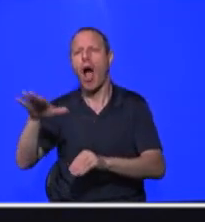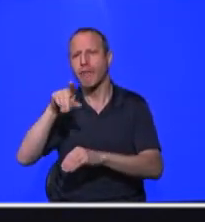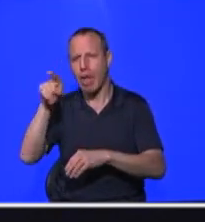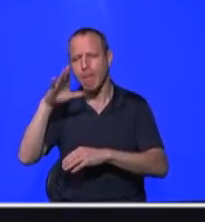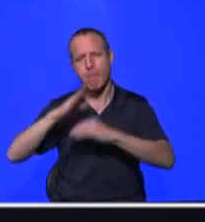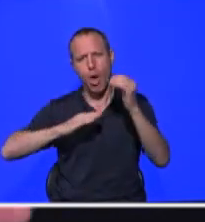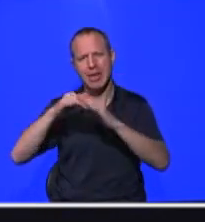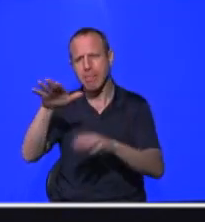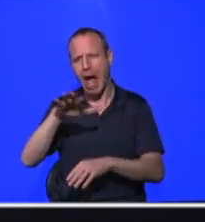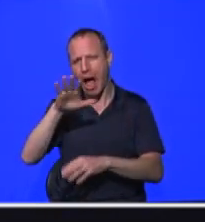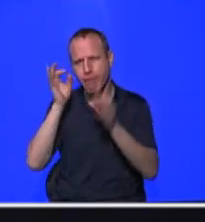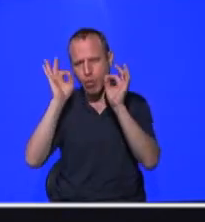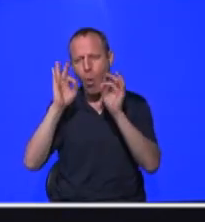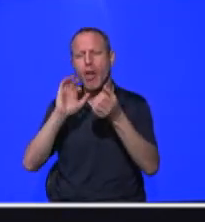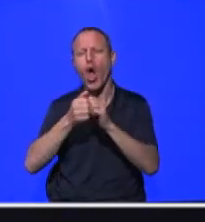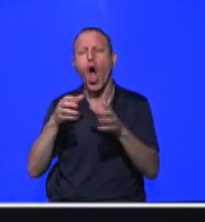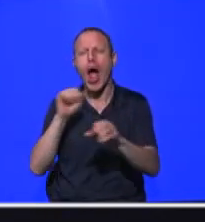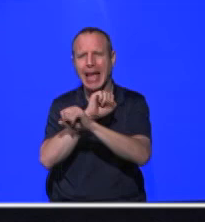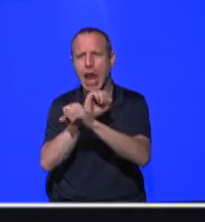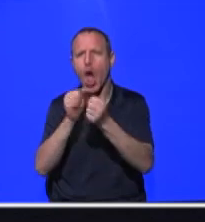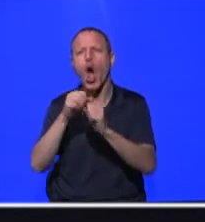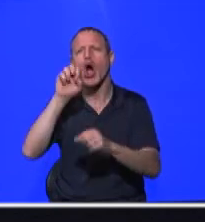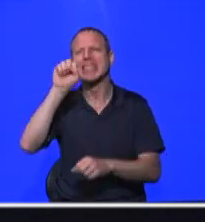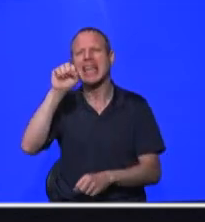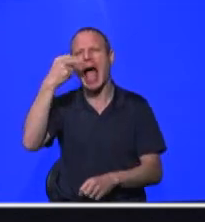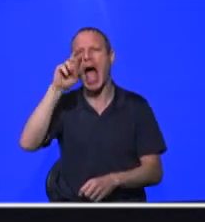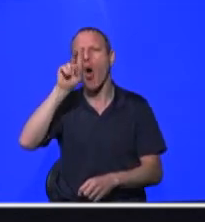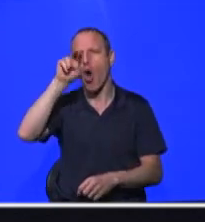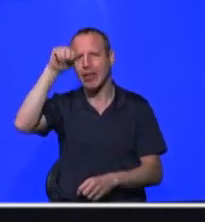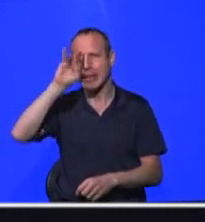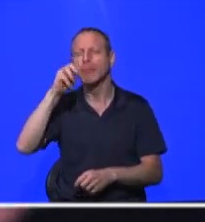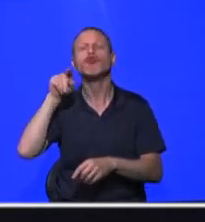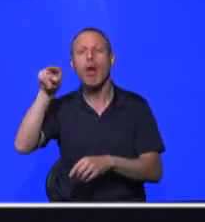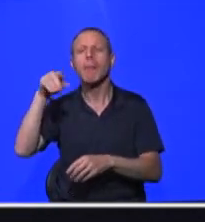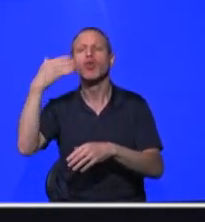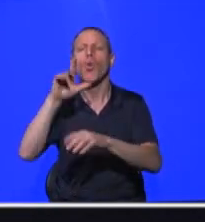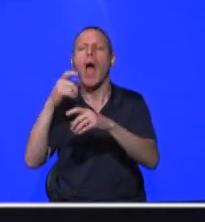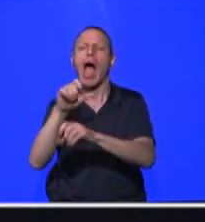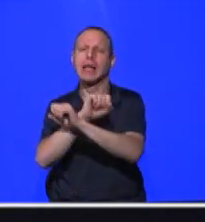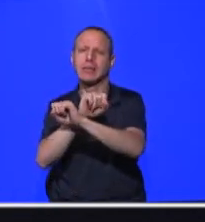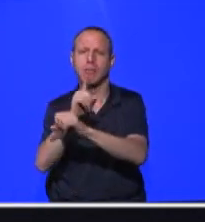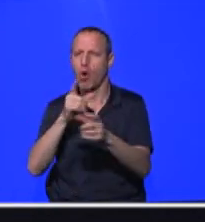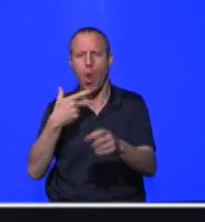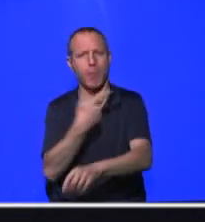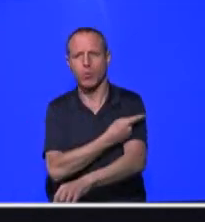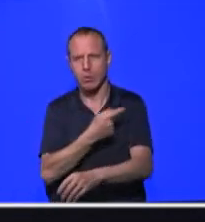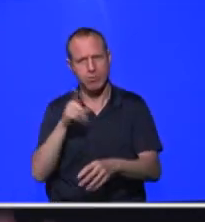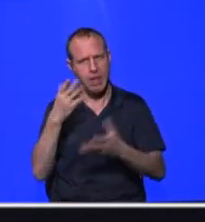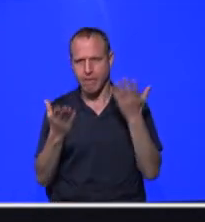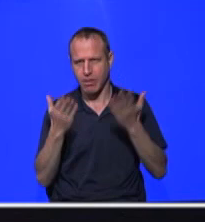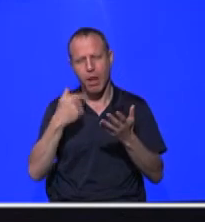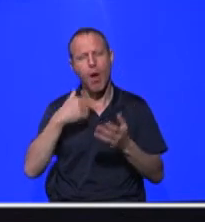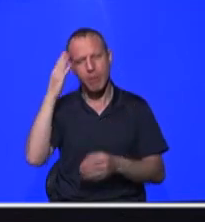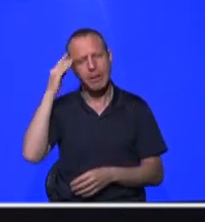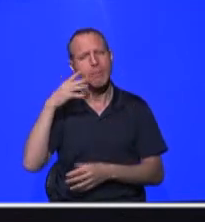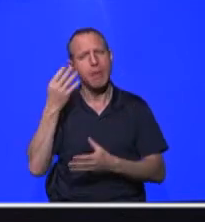מיוחד. אגף מיוחד, או כלא, או סערונים, שבו יהיו אסירים שהם לא מחוסנים. זה הבדל, אני לא רוצה להגיד, אנחנו מכירים זה